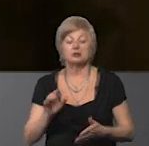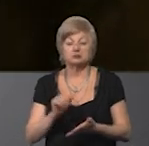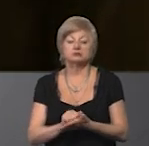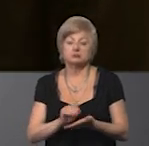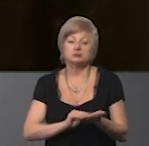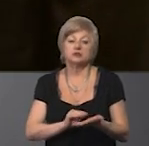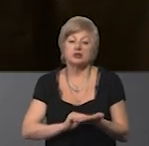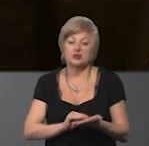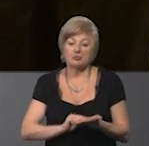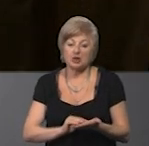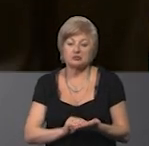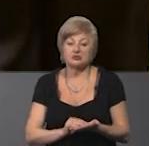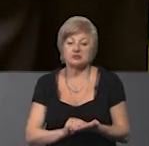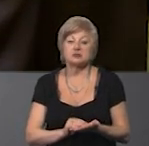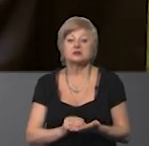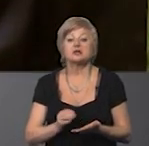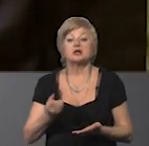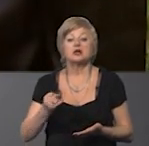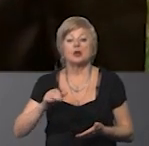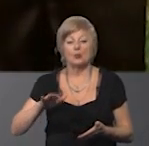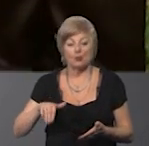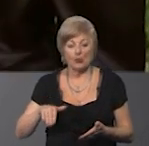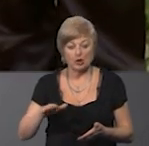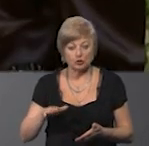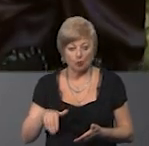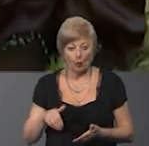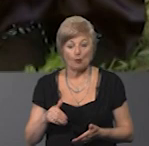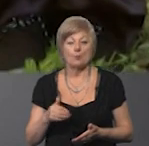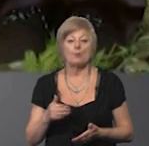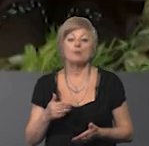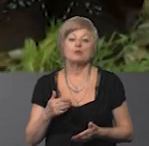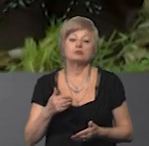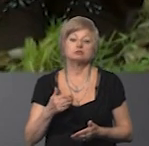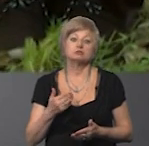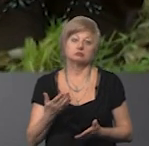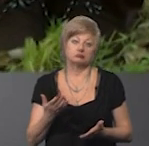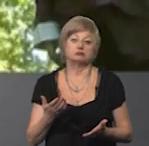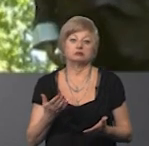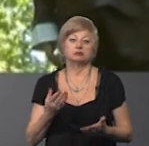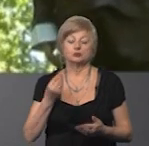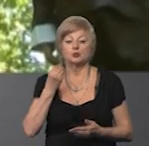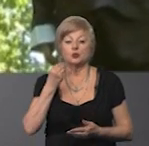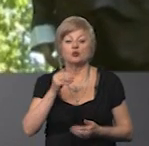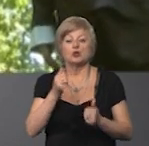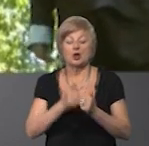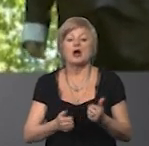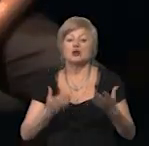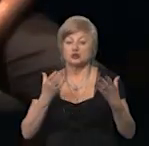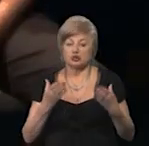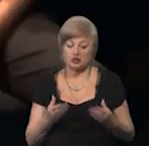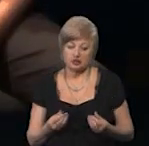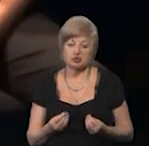і з тих пір вже не полишаю, це вже 11 років. Тобто кожного дня, я вважаю,